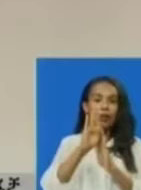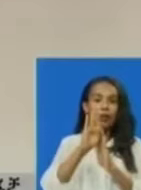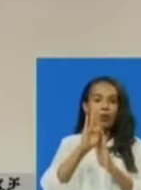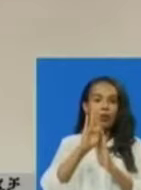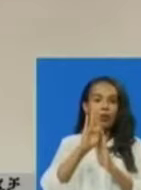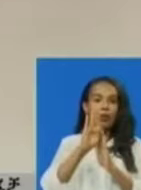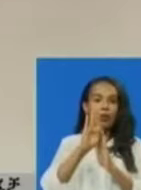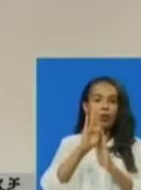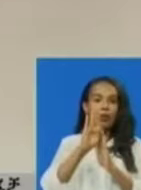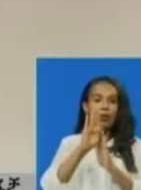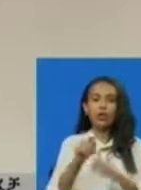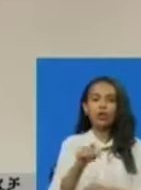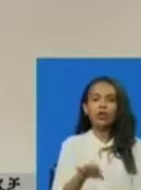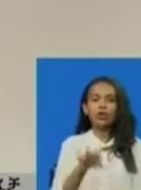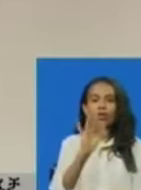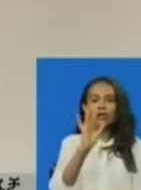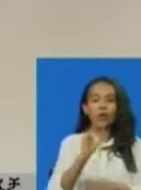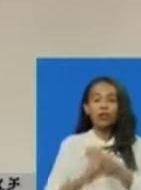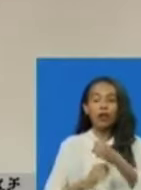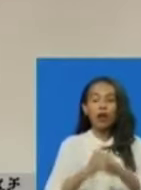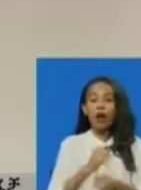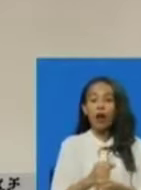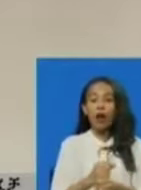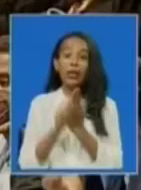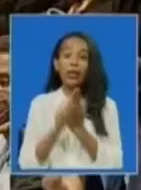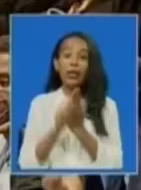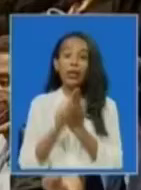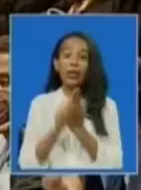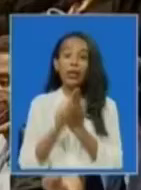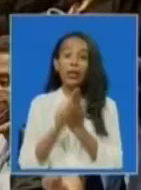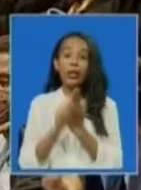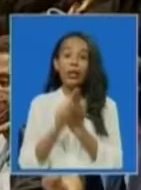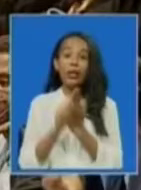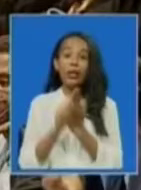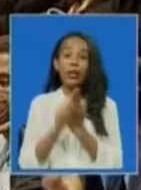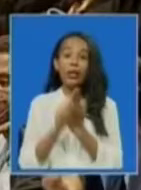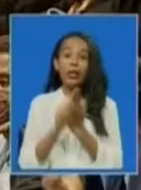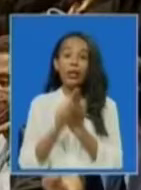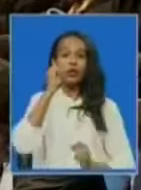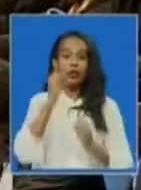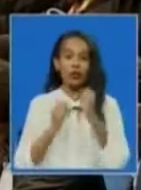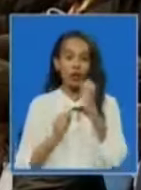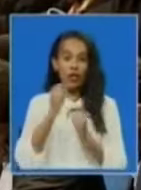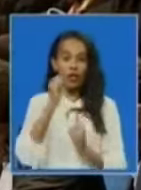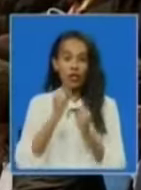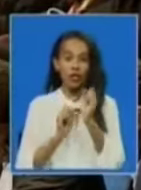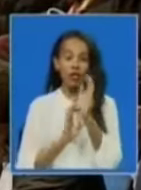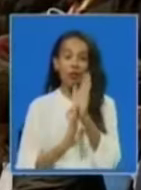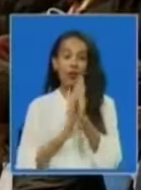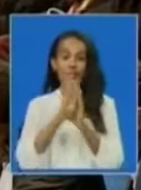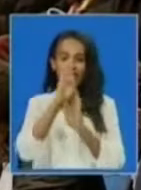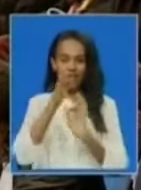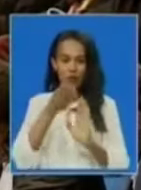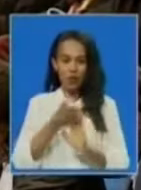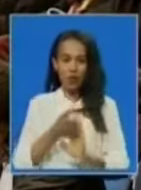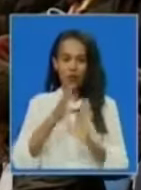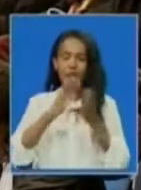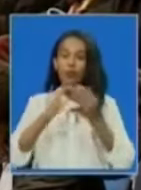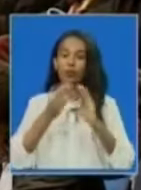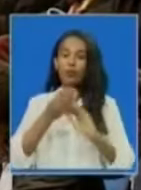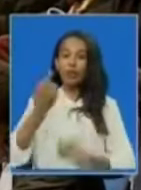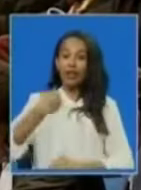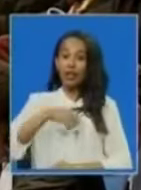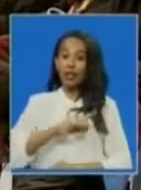ተሞክሮ የተገኘበት አመት ነበር። 5 ቢሊዮን የችግኝ ተከላ መርሃ ግብር ለማካሄድ የታቀደው እቅድ